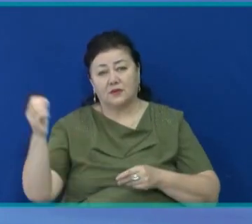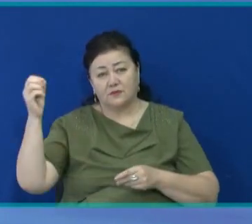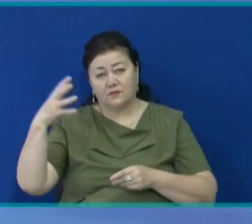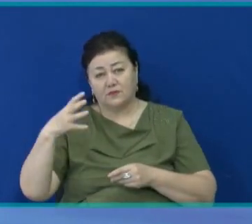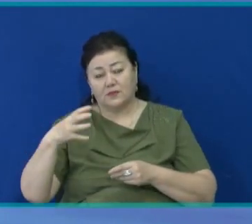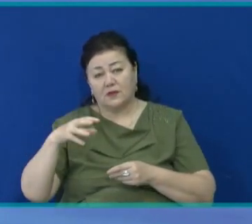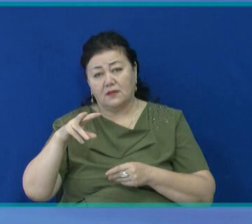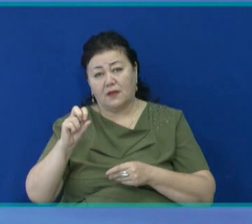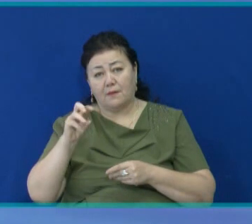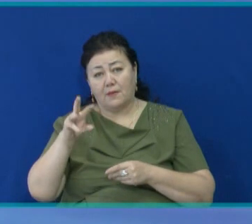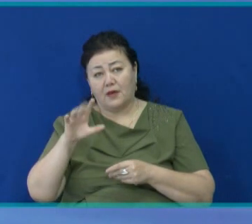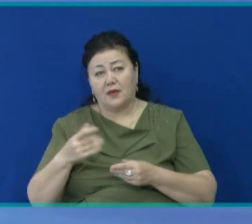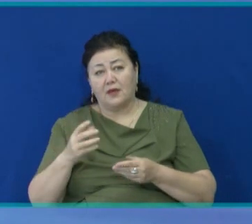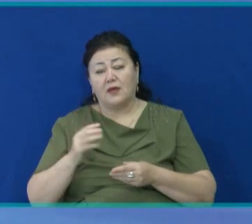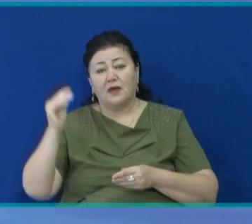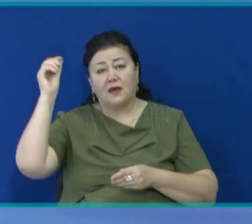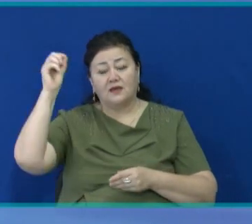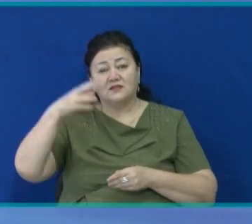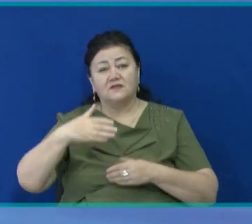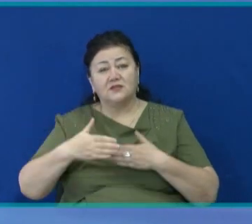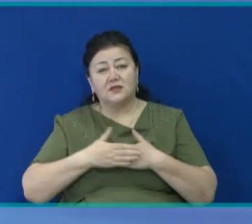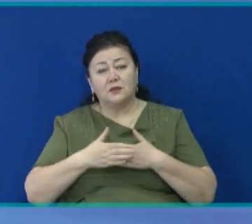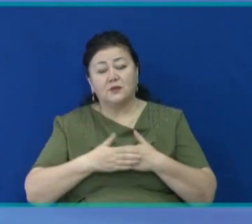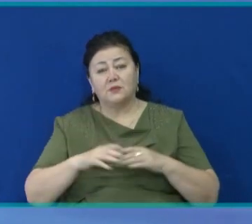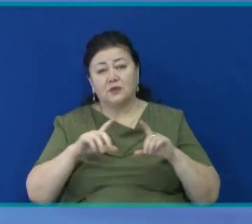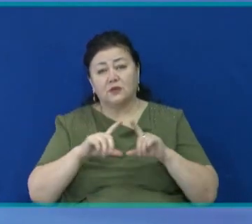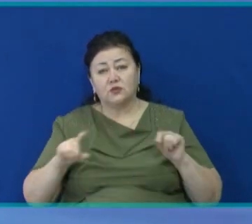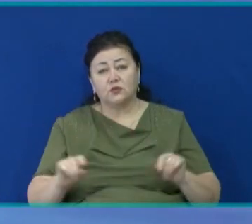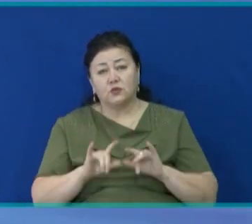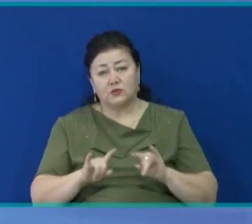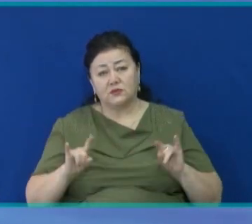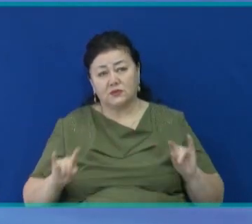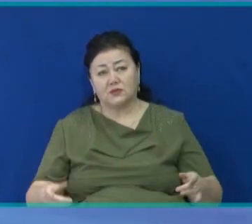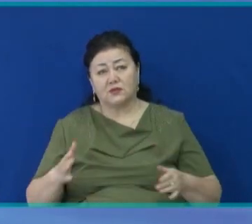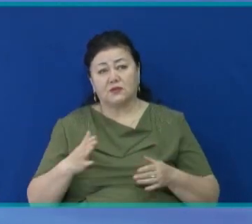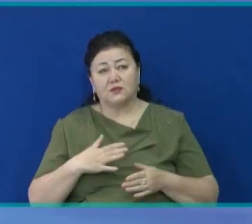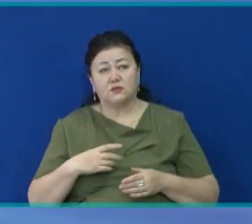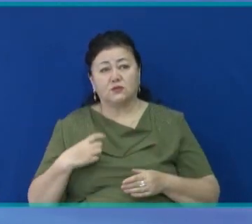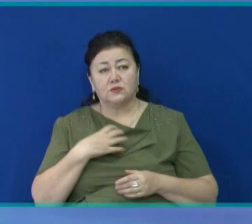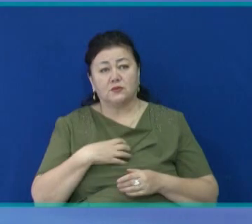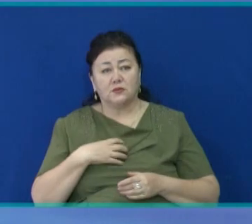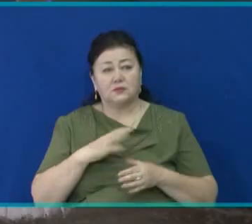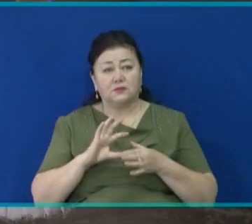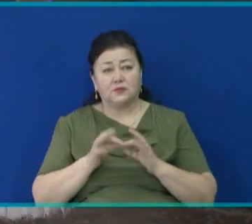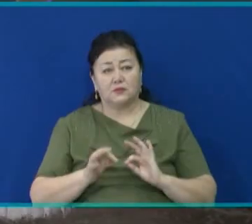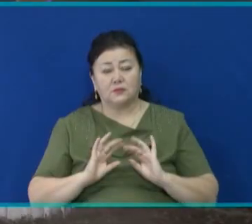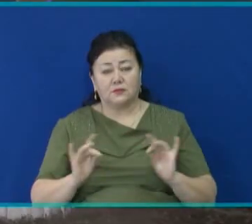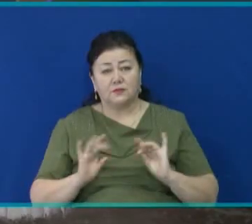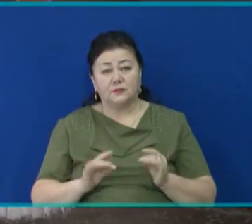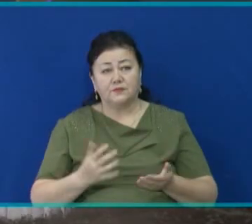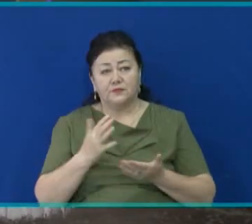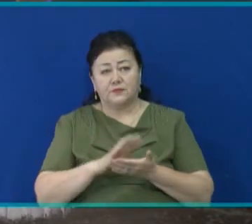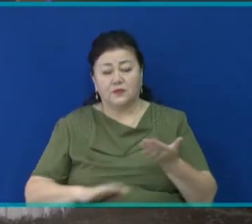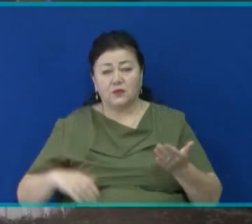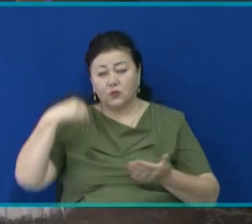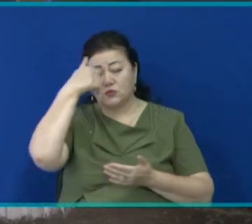Особое внимание уделяется освещению подъездных путей к школам и детским садам. Наша коллега расскажет подробности. В текущем году